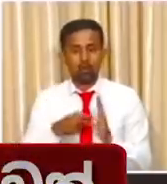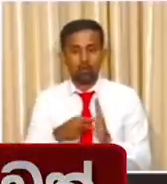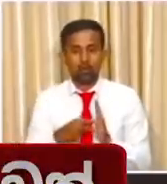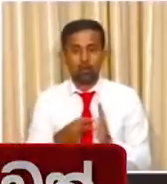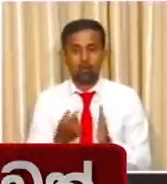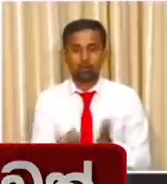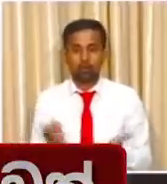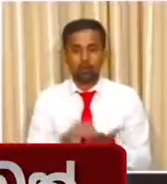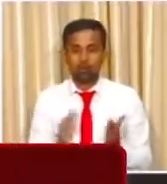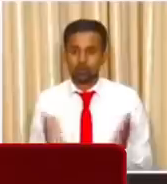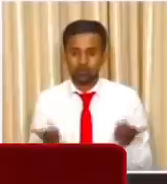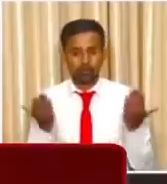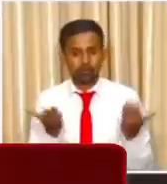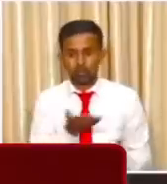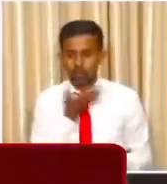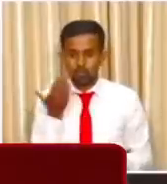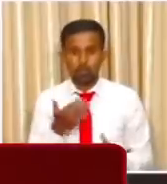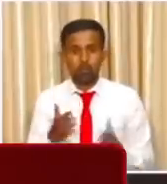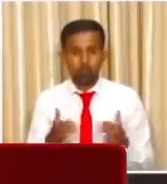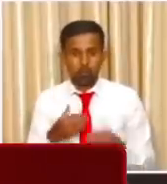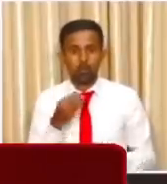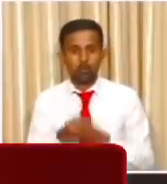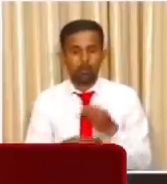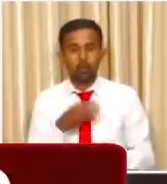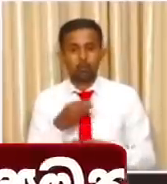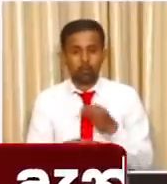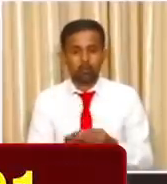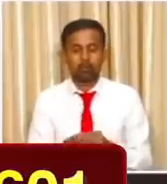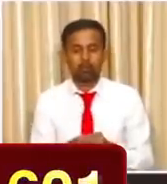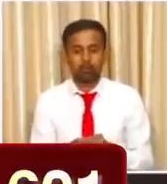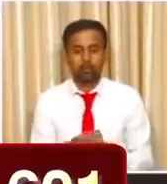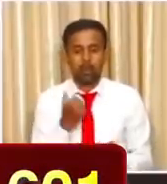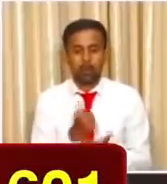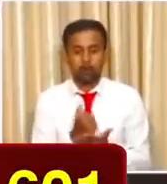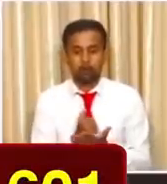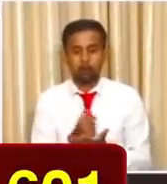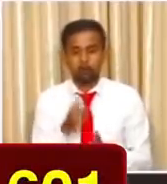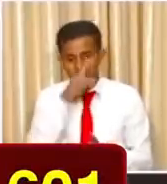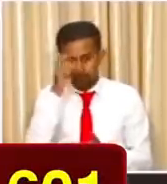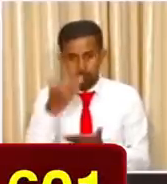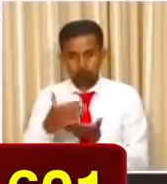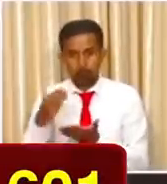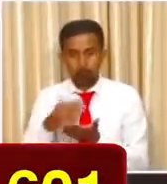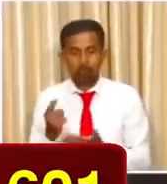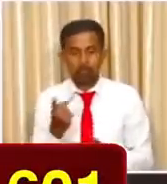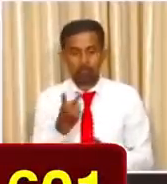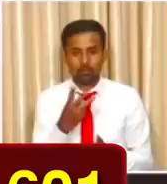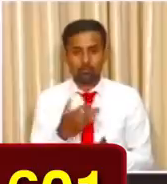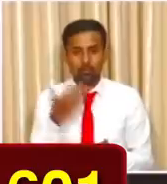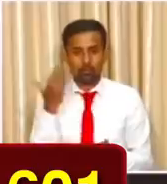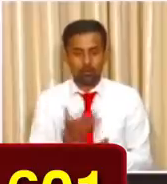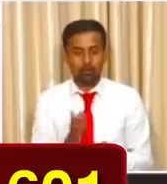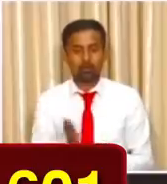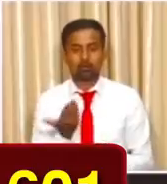ප්‍රකෘතියක් දෙන්න පුළුවන්ද? කරමින් තිබුණු ව්‍යාපාරයේ එය බැංකු වාරිකයේ වාරික කීපයක් ගෙවීම අත්විටවීම